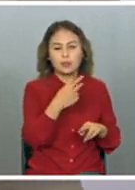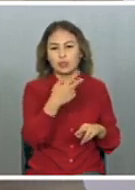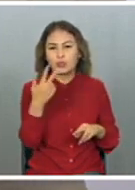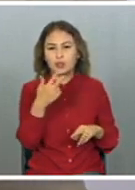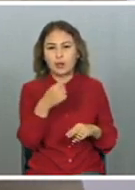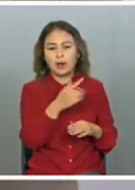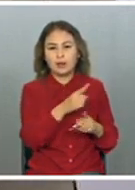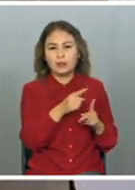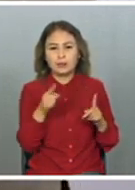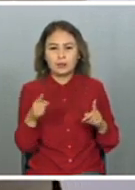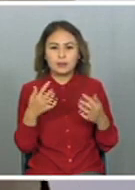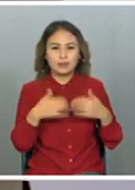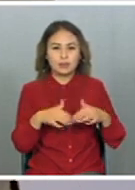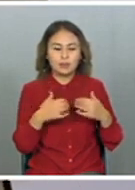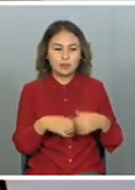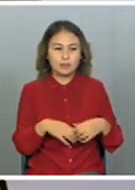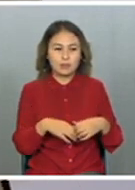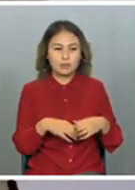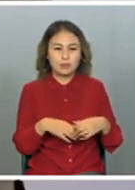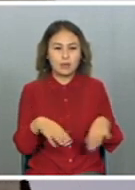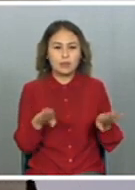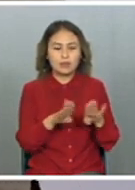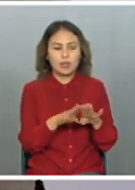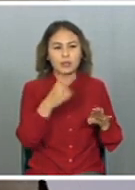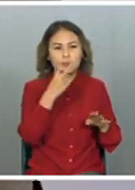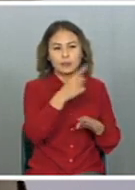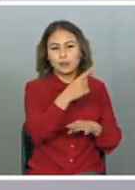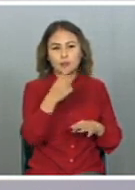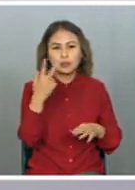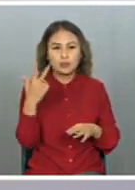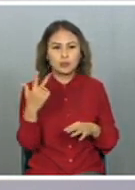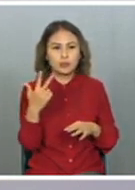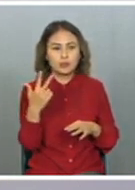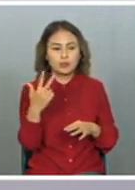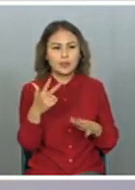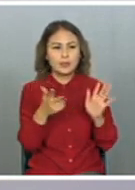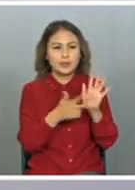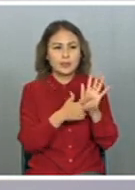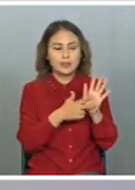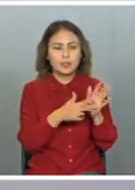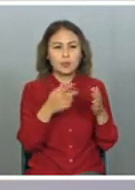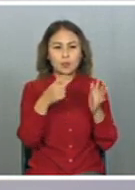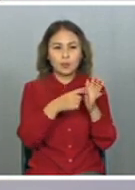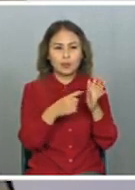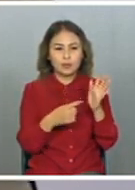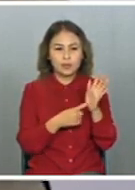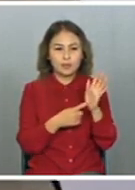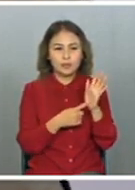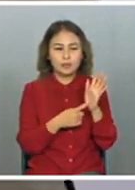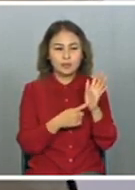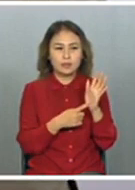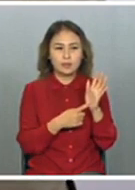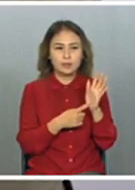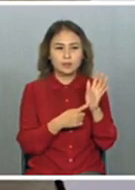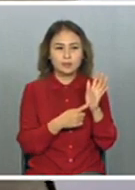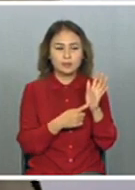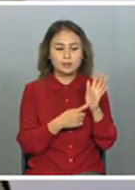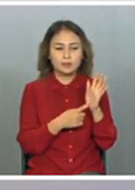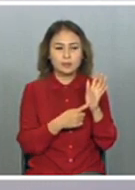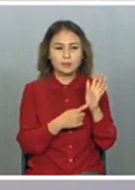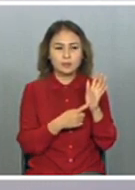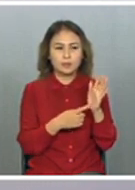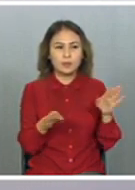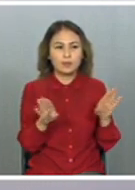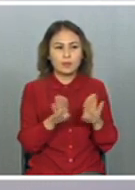сан. Сонда 2 мен 3'тің арасын 8'ге бөлеміз. Міне, 1'ді 8 бөлікке бөліп қоямыз.